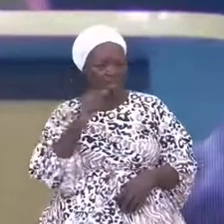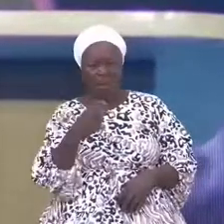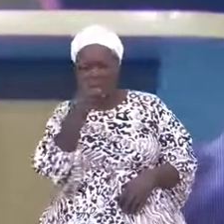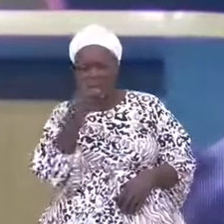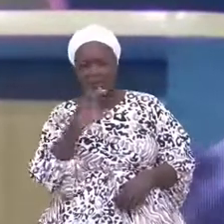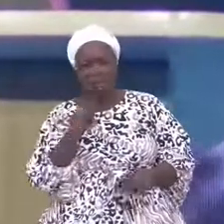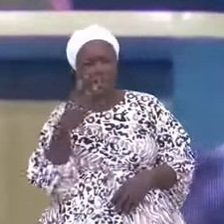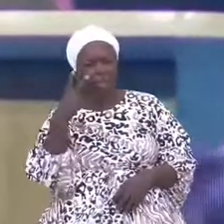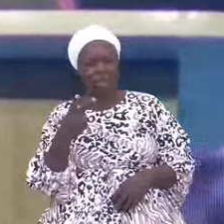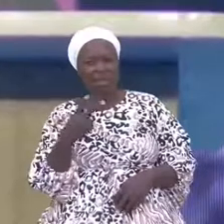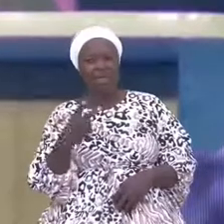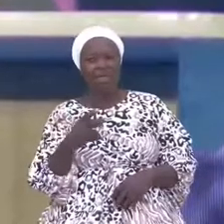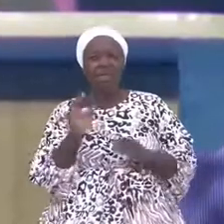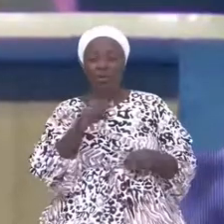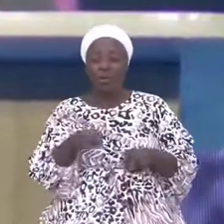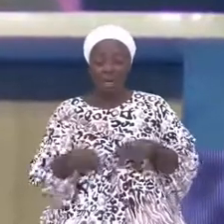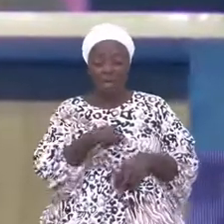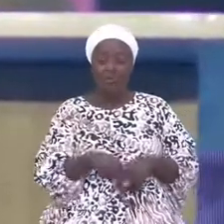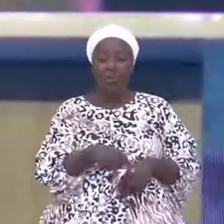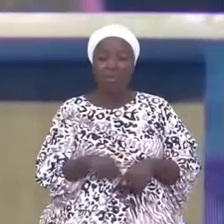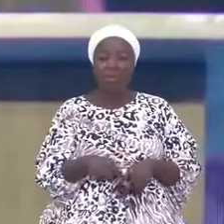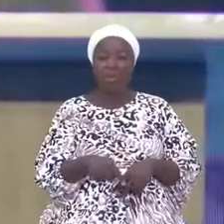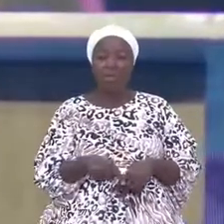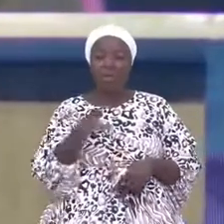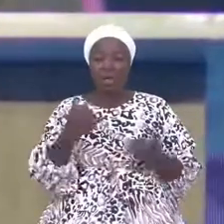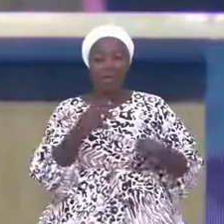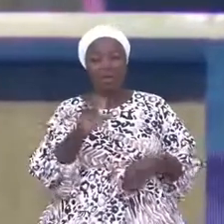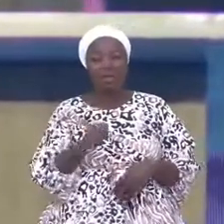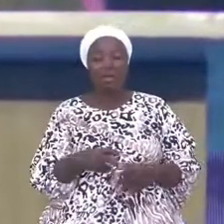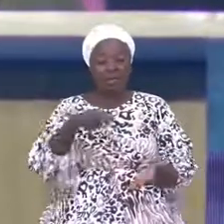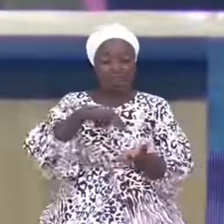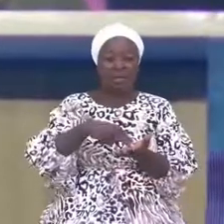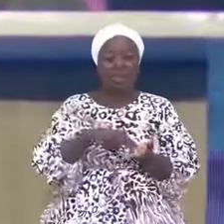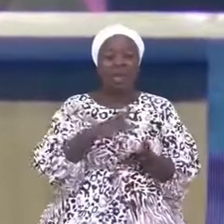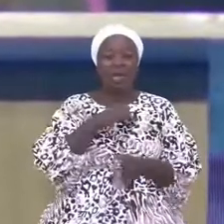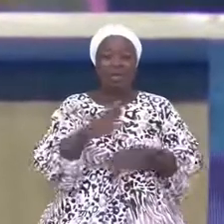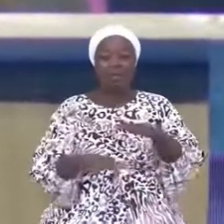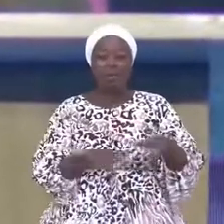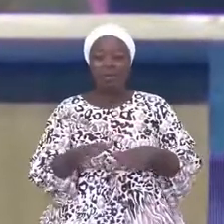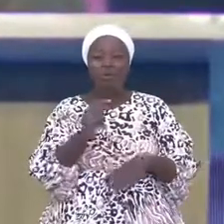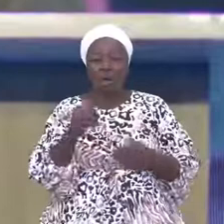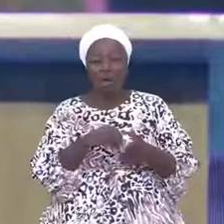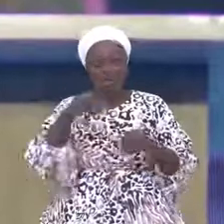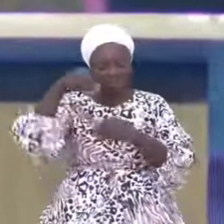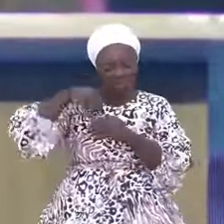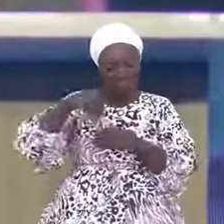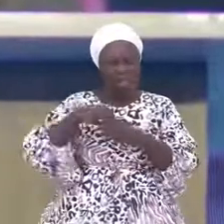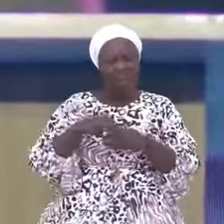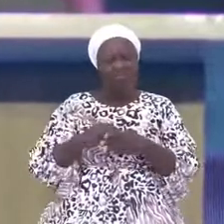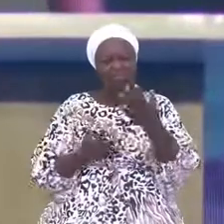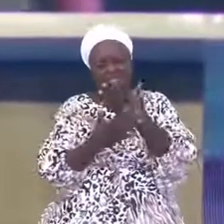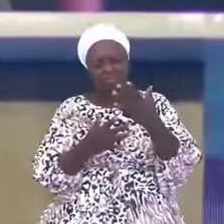tu étais sourd, tu peux entendre. Tu étais aveugle, tu peux voir maintenant. Tu étais paralytique, tu peux te lever et marcher.